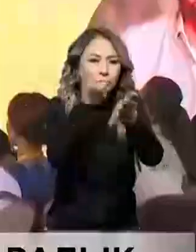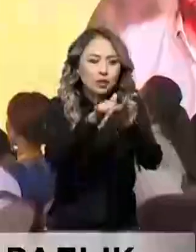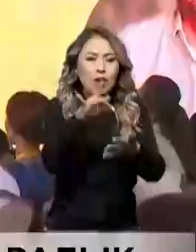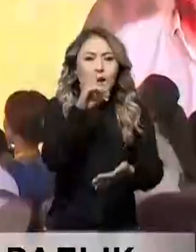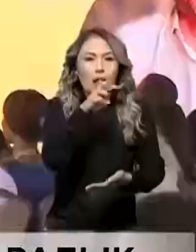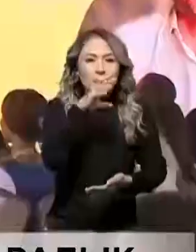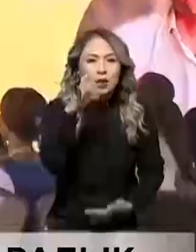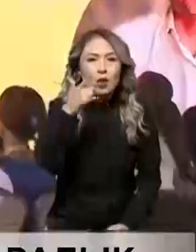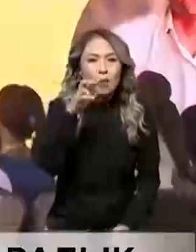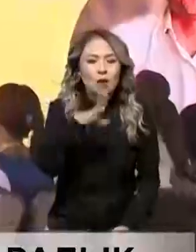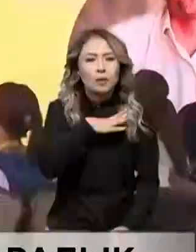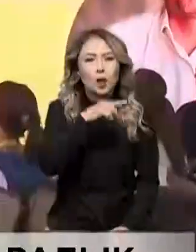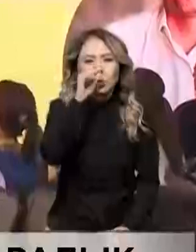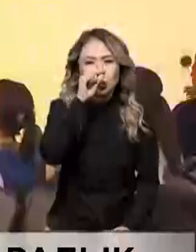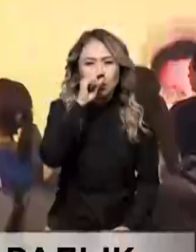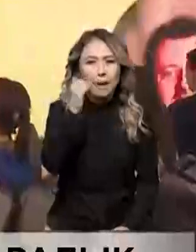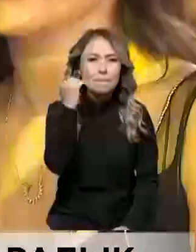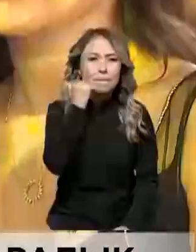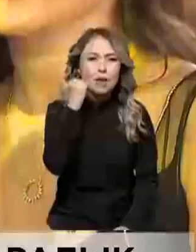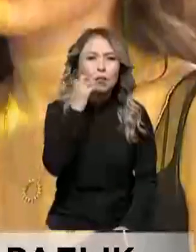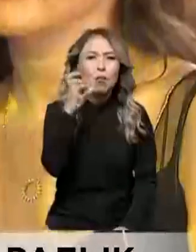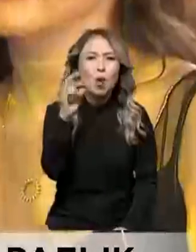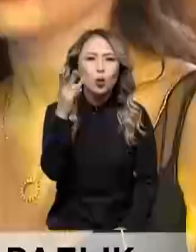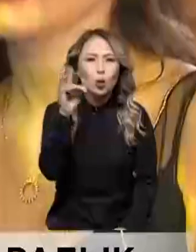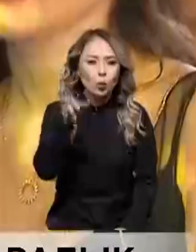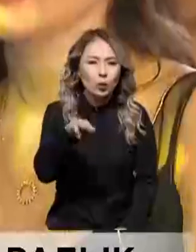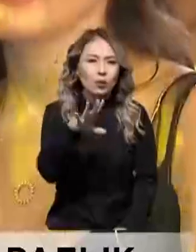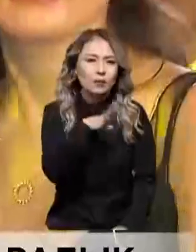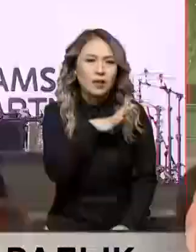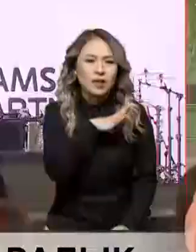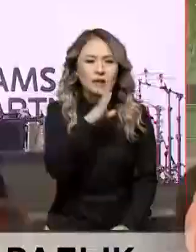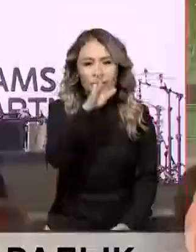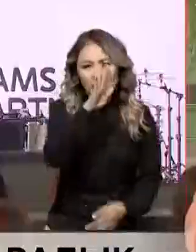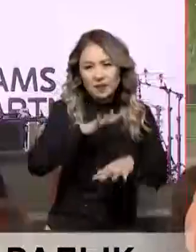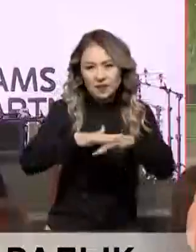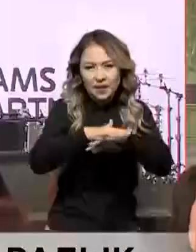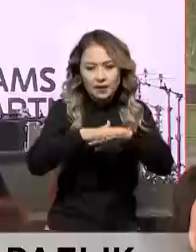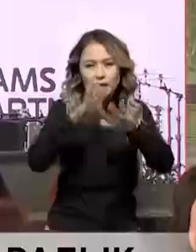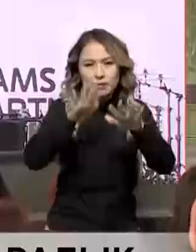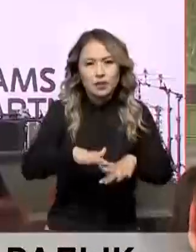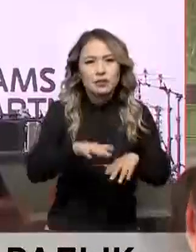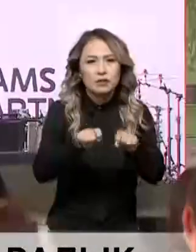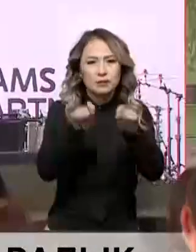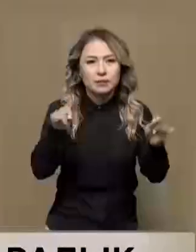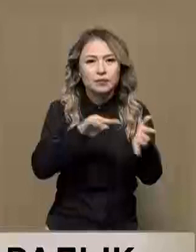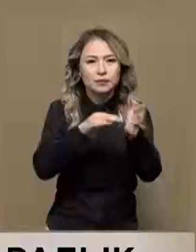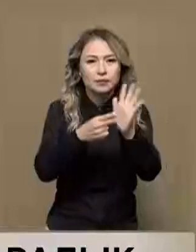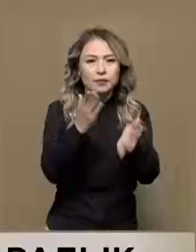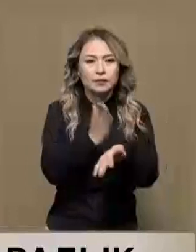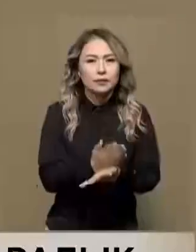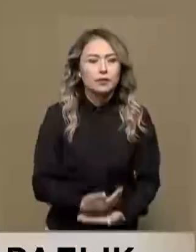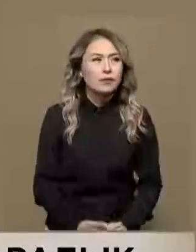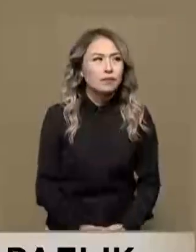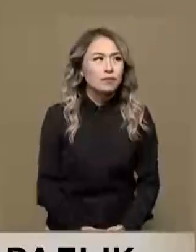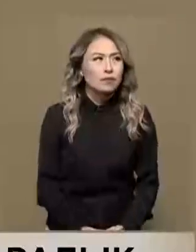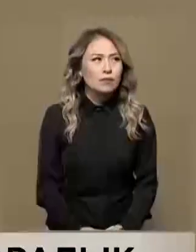Рамс Глобал, Дубай, Мәскеу мен Стамбулда, Бодрумда және Таиланд, Германия, Венгрияда ірі жобаларды жүзеге асырып жатыр. Целью